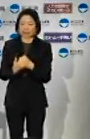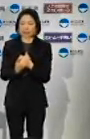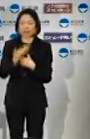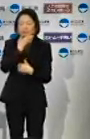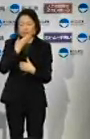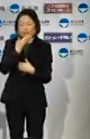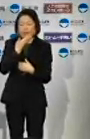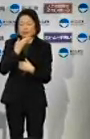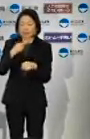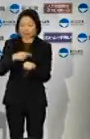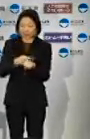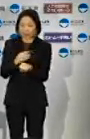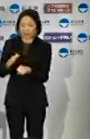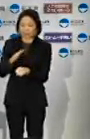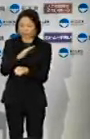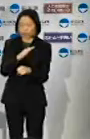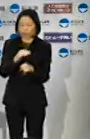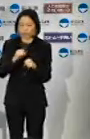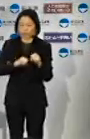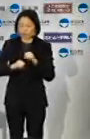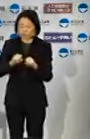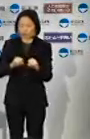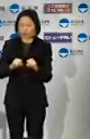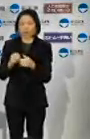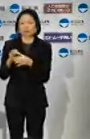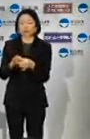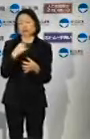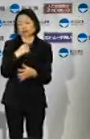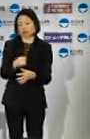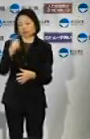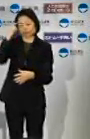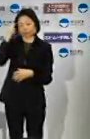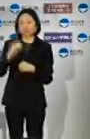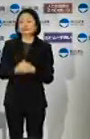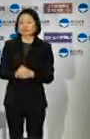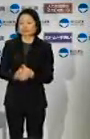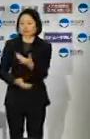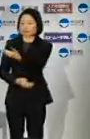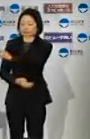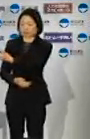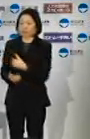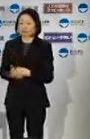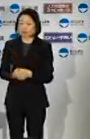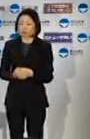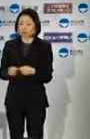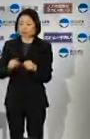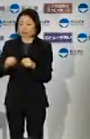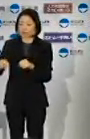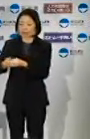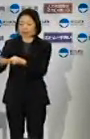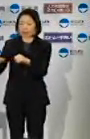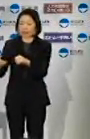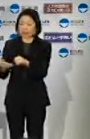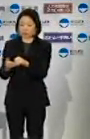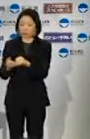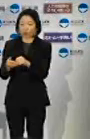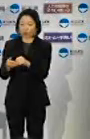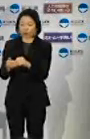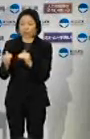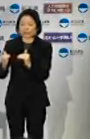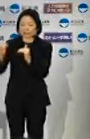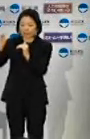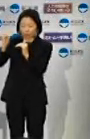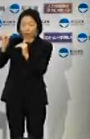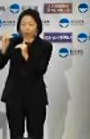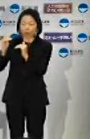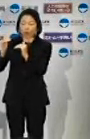やっていきたいと思います。 少し話は変わるんですけれども、離島振興法の期限が、まあ、迫っているもの